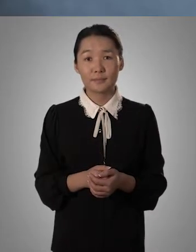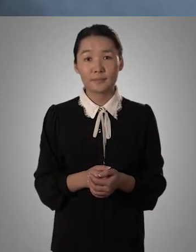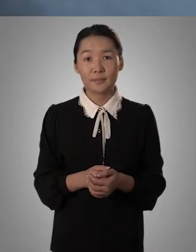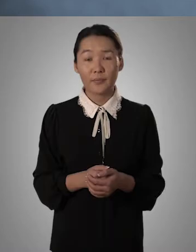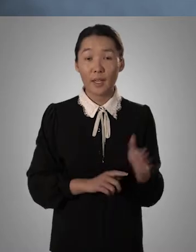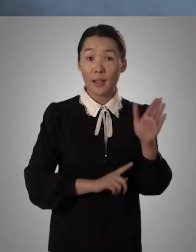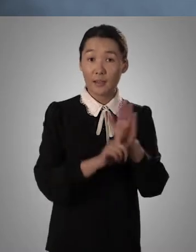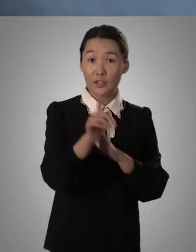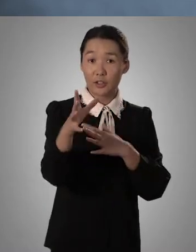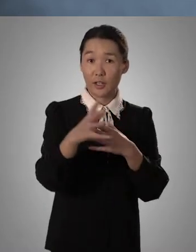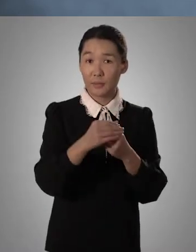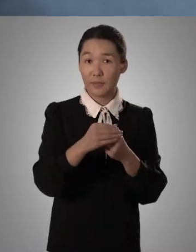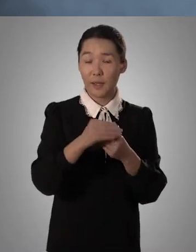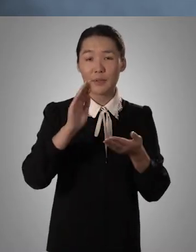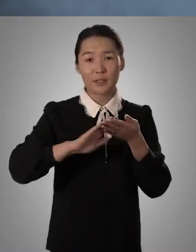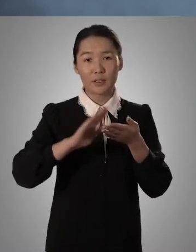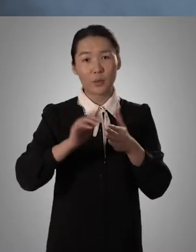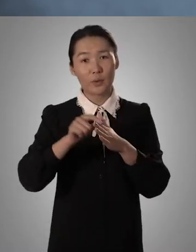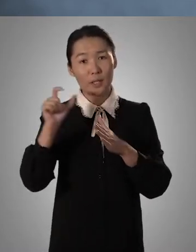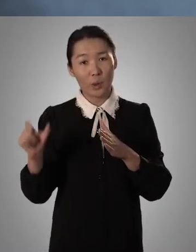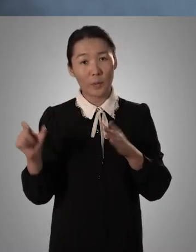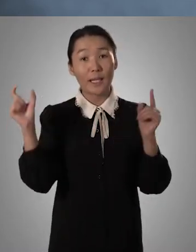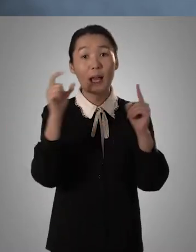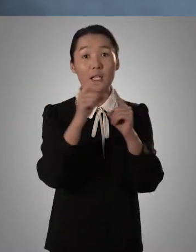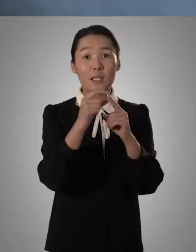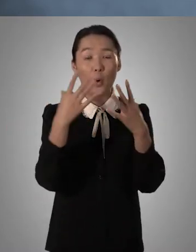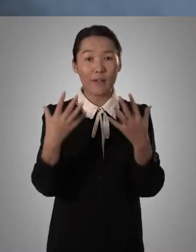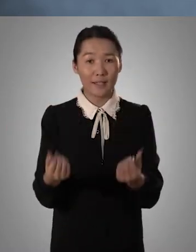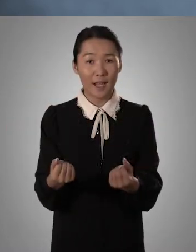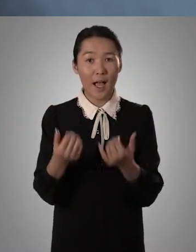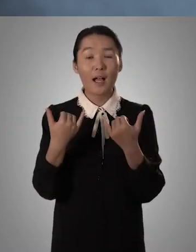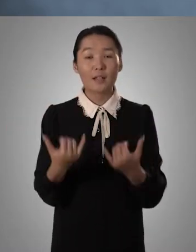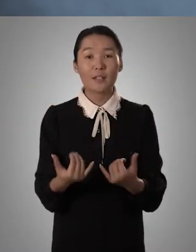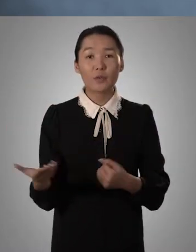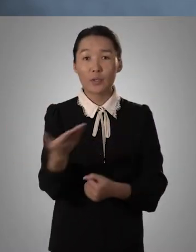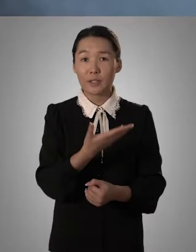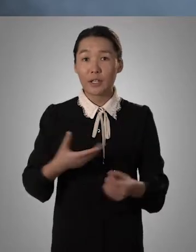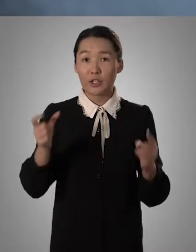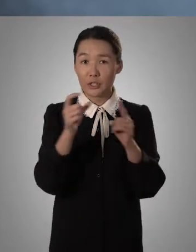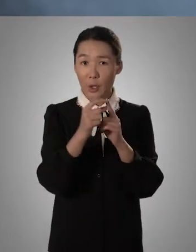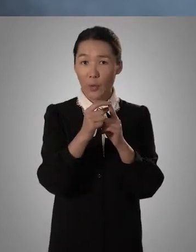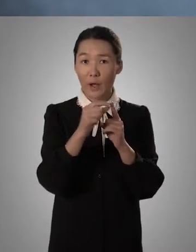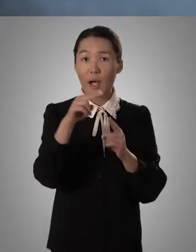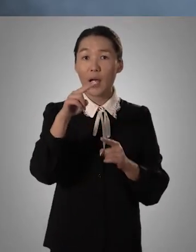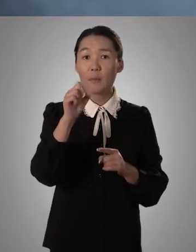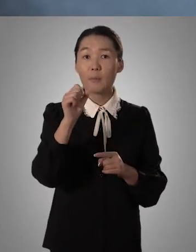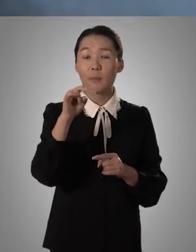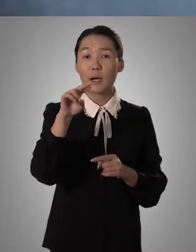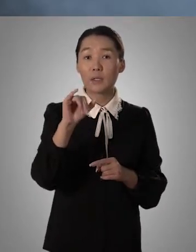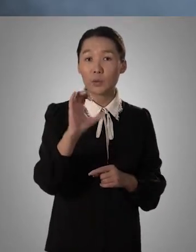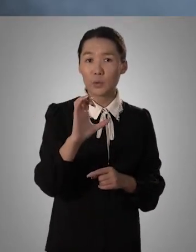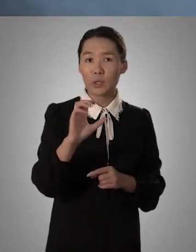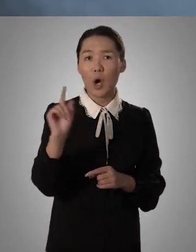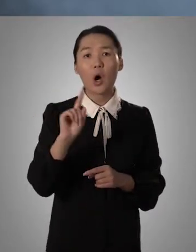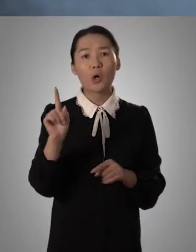начинаем с вами с традиционной рубрике слово дня и сегодняшнее наше слово пандус что же